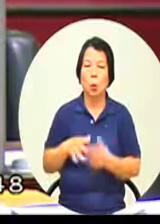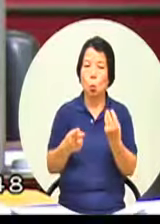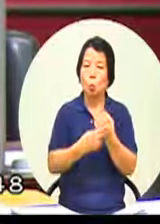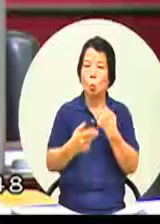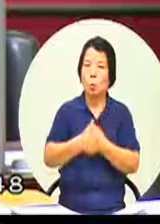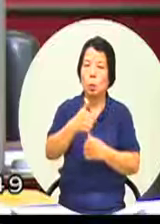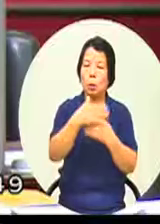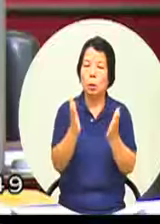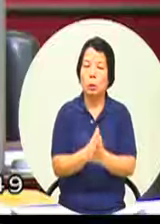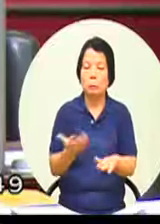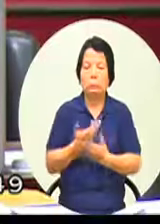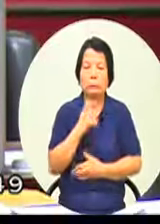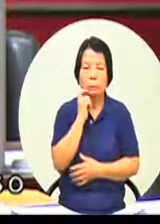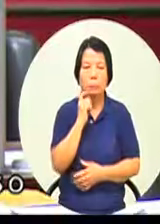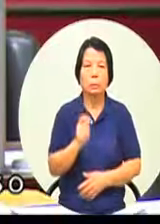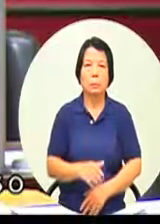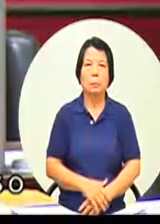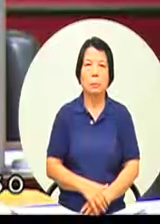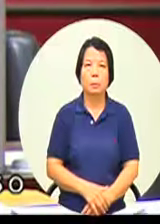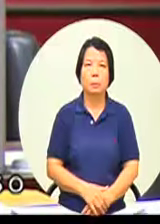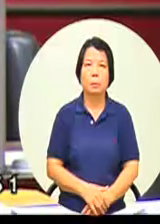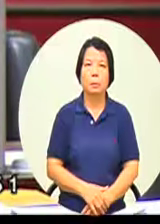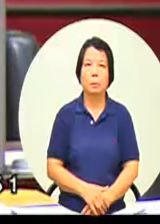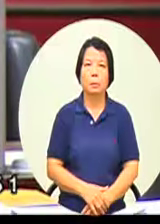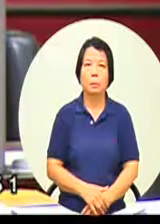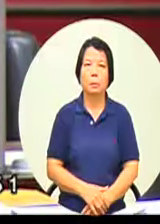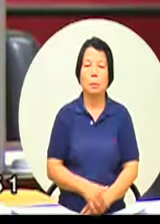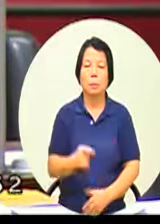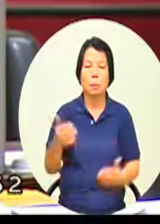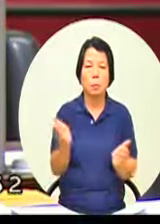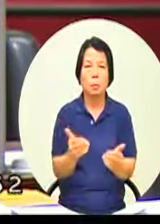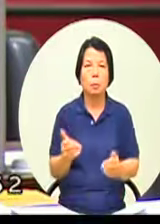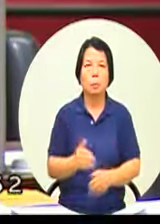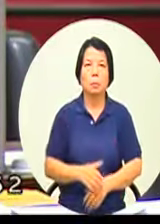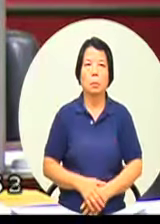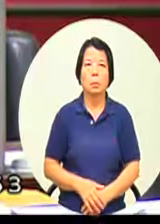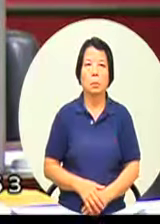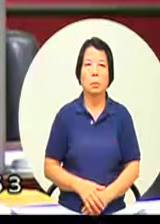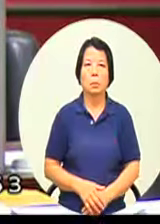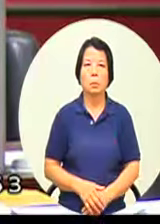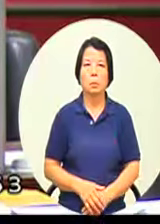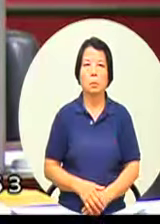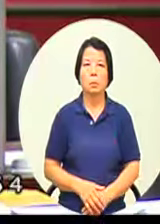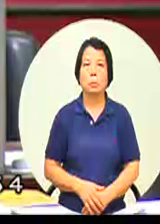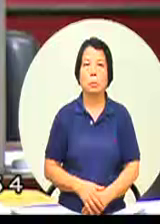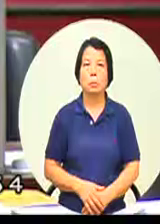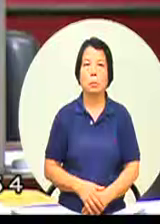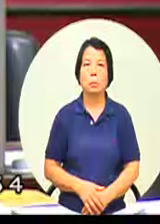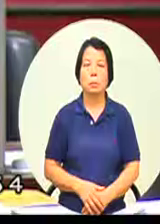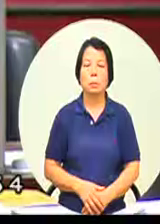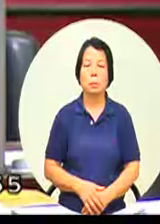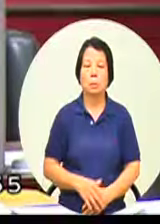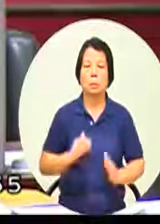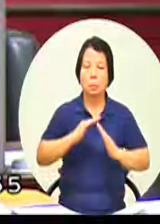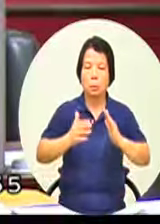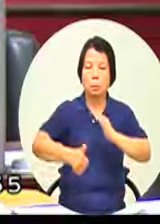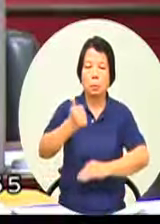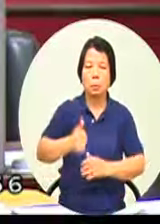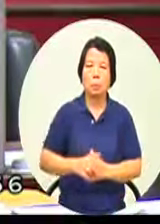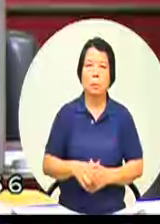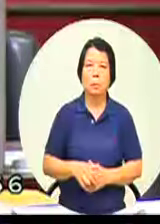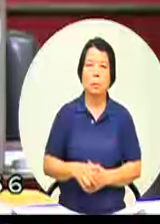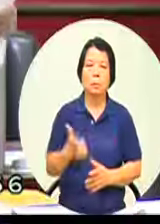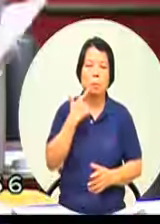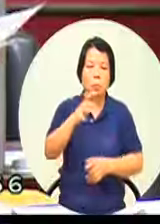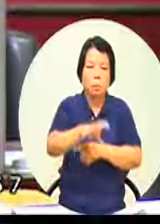他都没有办法接受啊，哈。我觉得这个问题啊，干脆市长有到美容去的时候，我